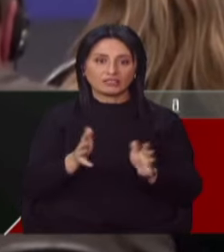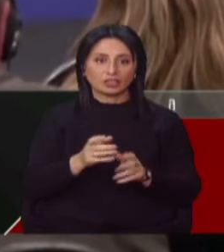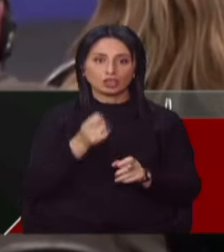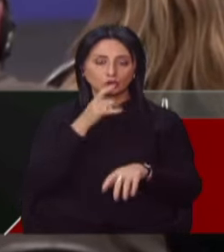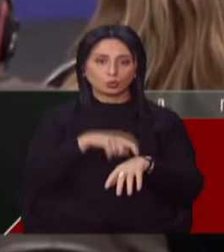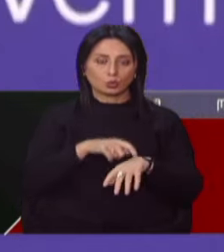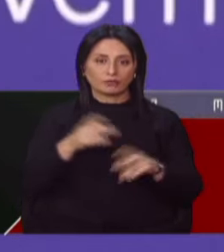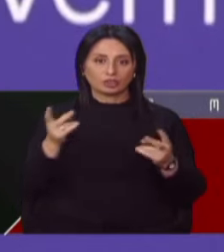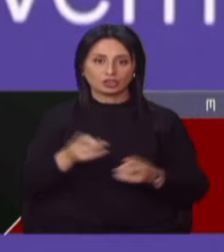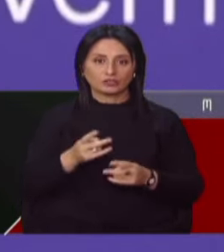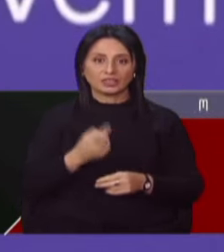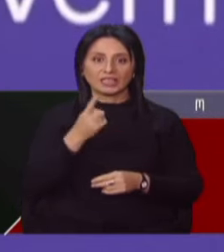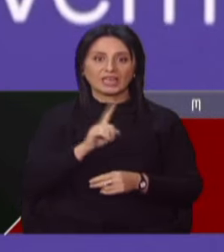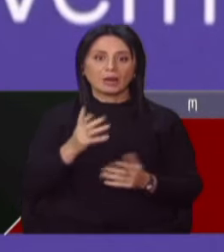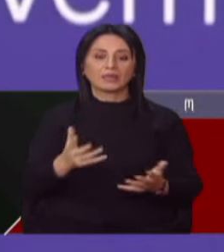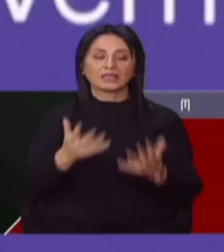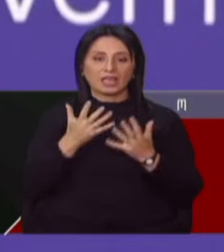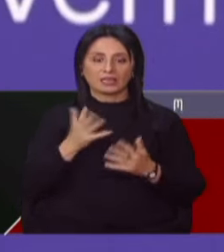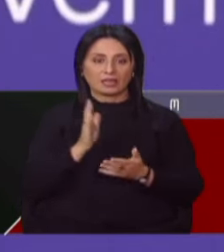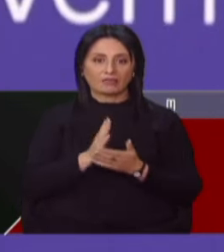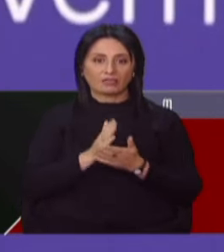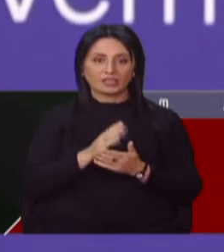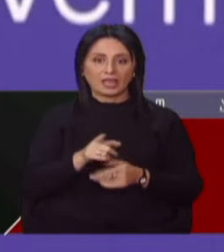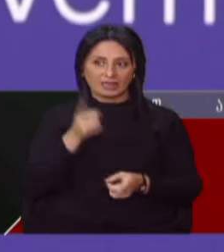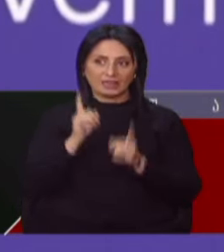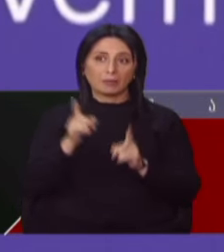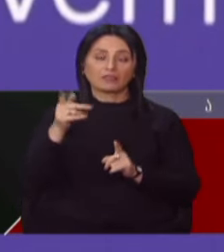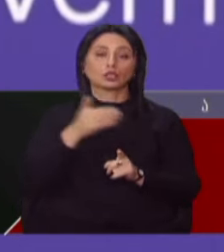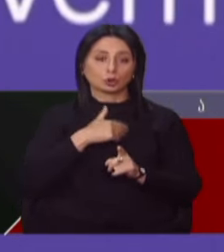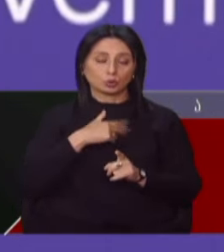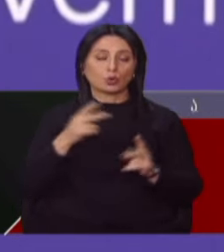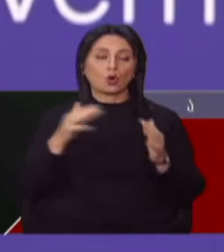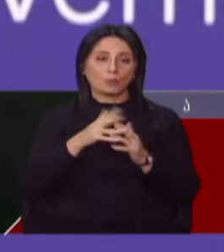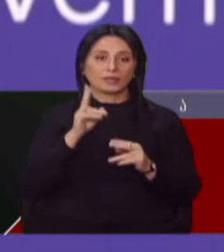ცოტა დრო გჭირდება. ერთი რამ ნათელია ჩემთვის, მას ნამდვილად სურს დასრულება.